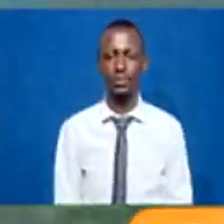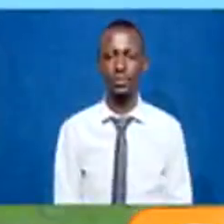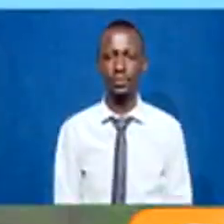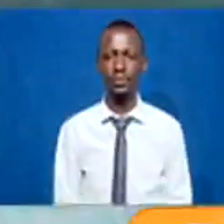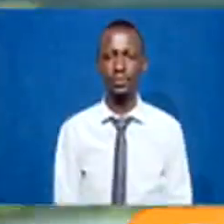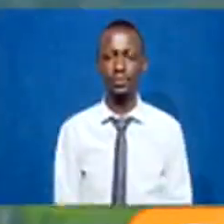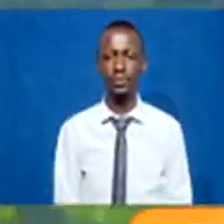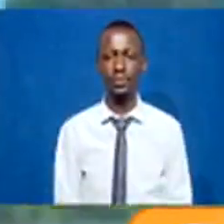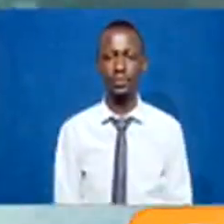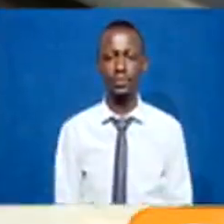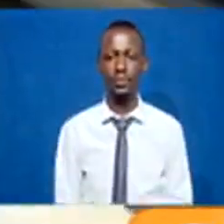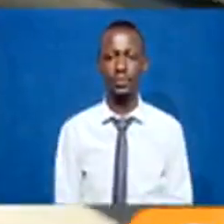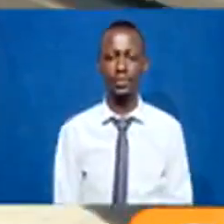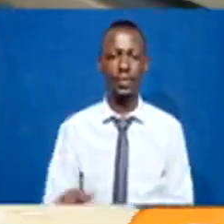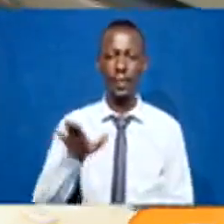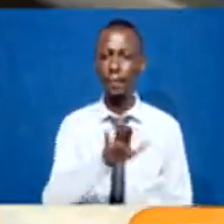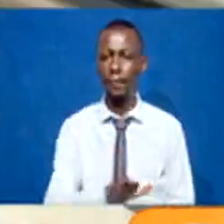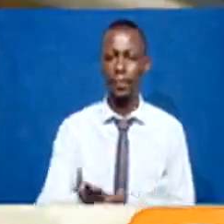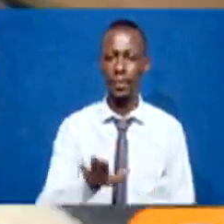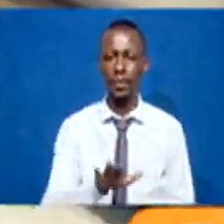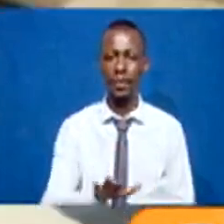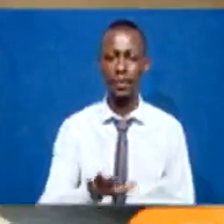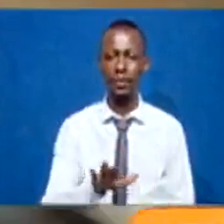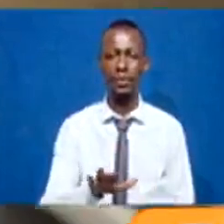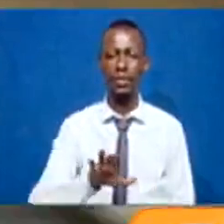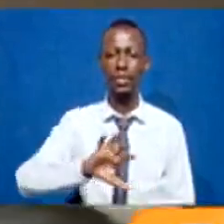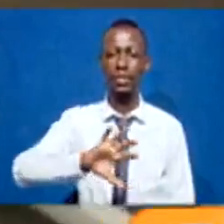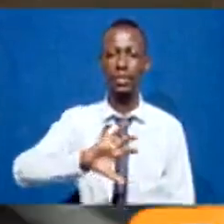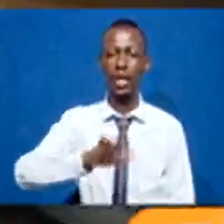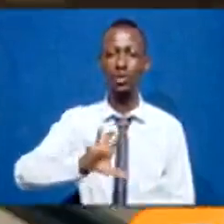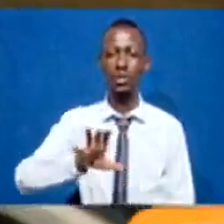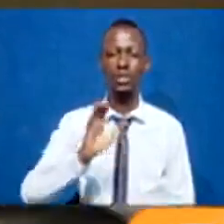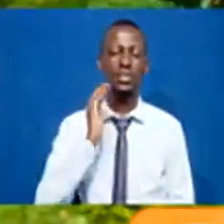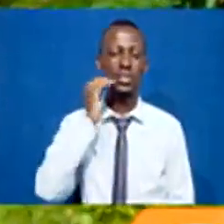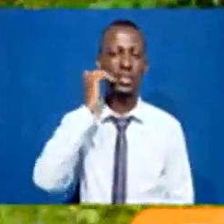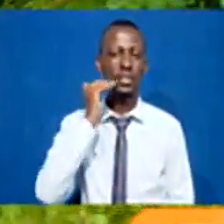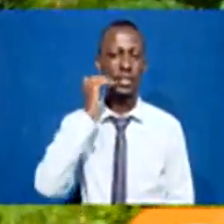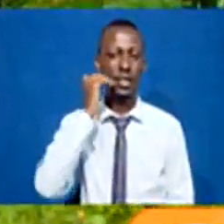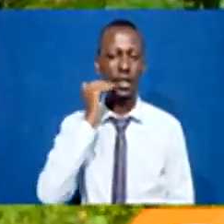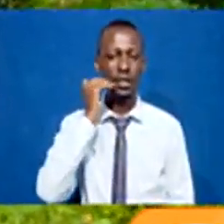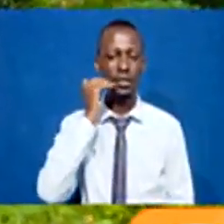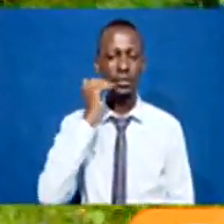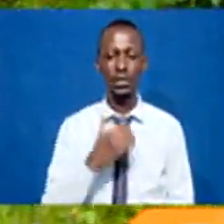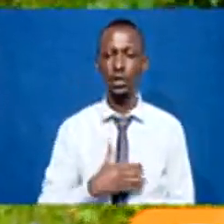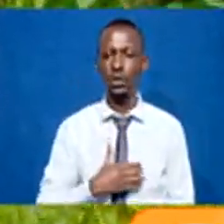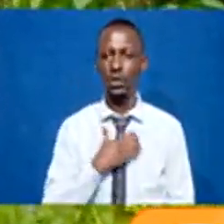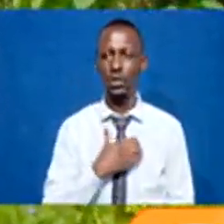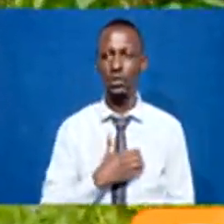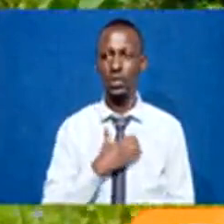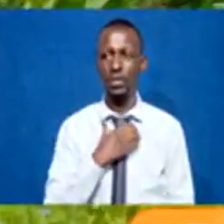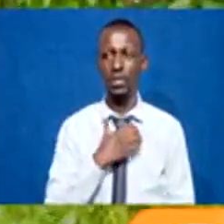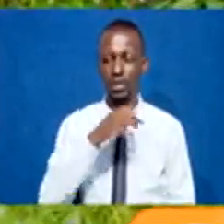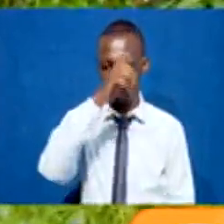Katika kijiji cha Kanyago, eneo bunge la Alego Usonga, kaunti ya Siaya, tunawasili moja kwa moja hadi kwa boma